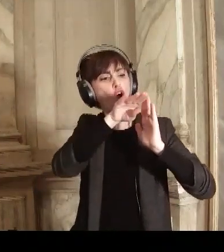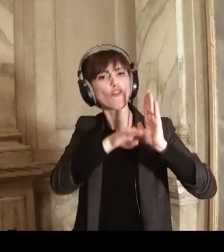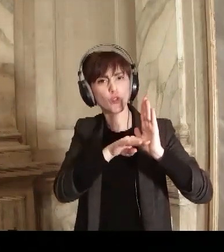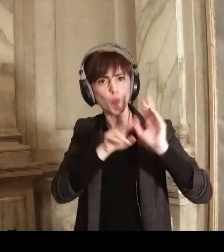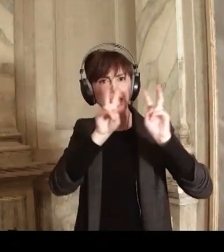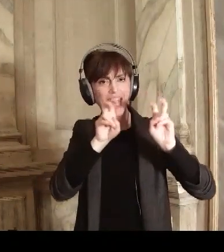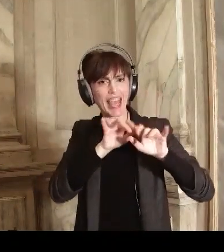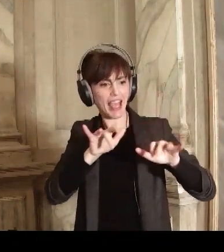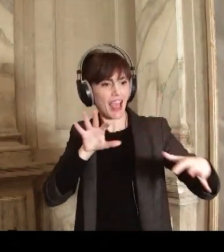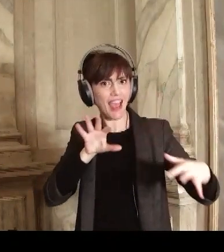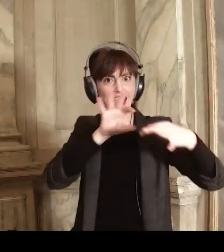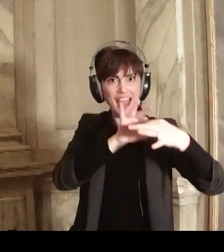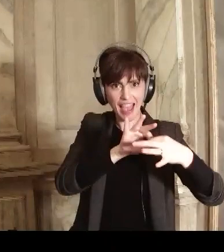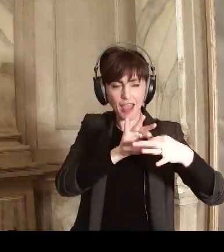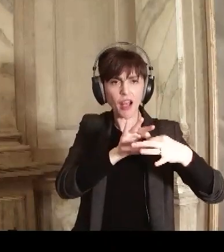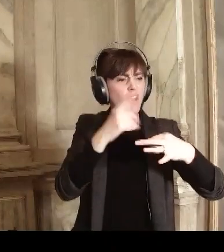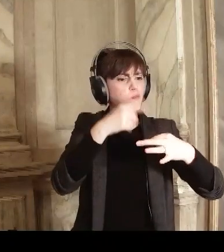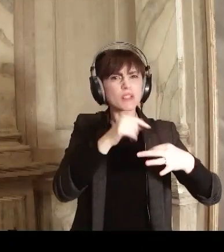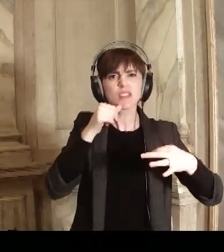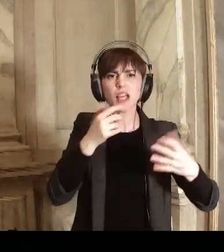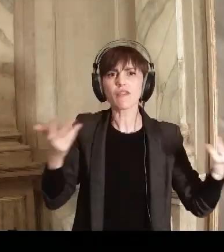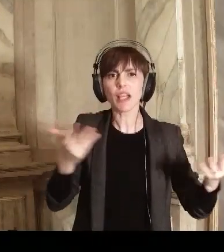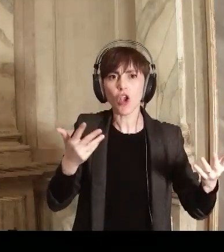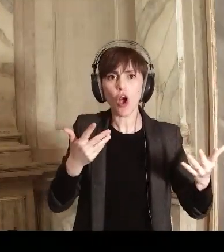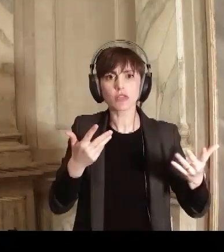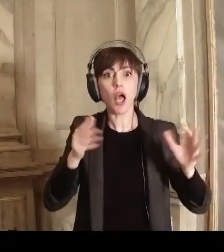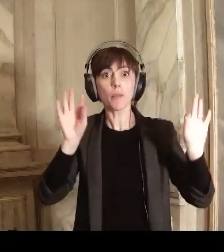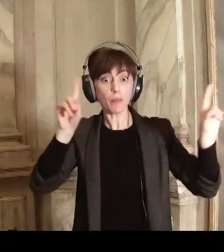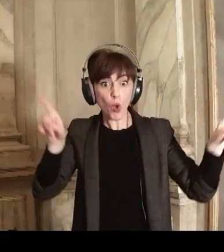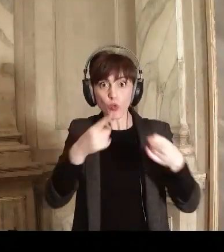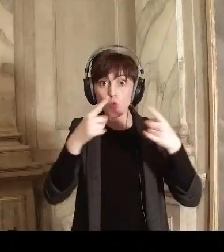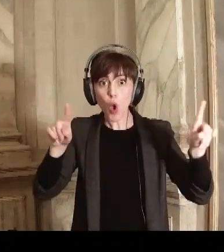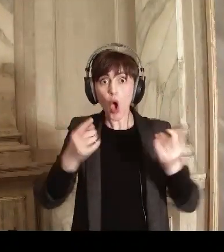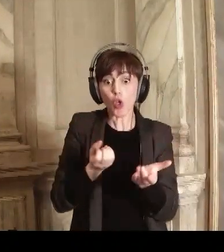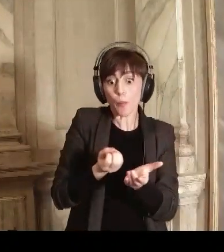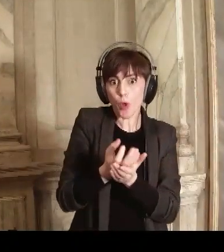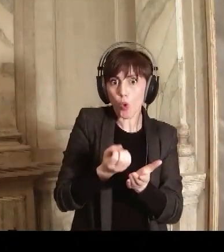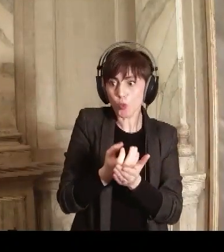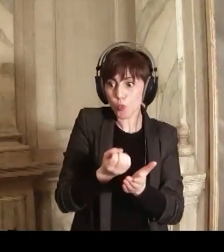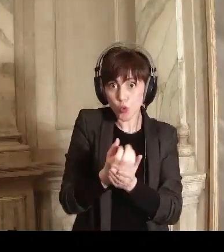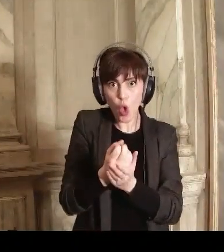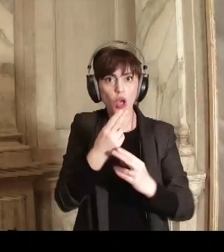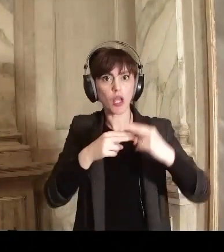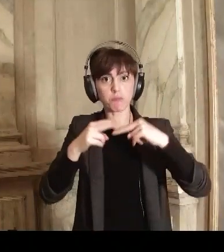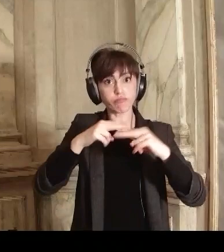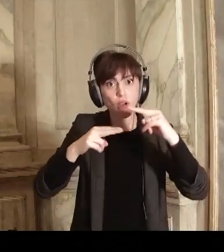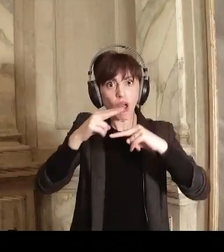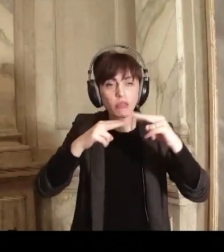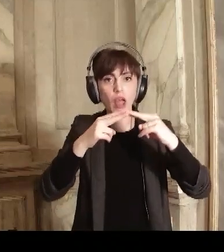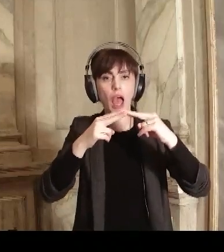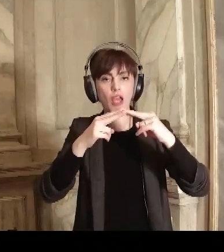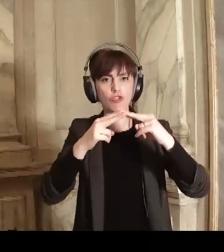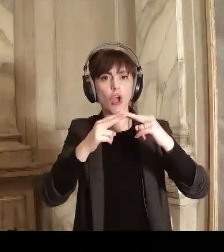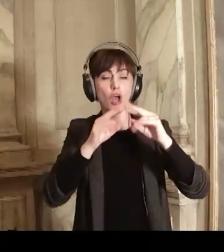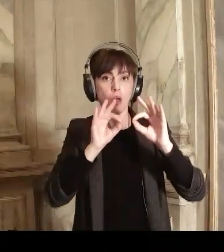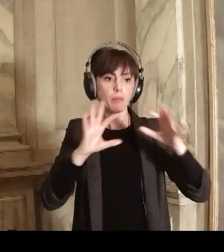e il trattamento del suono in tempo reale e la sintesi di nuovi suoni digitali, ma molto altro, i software Max MSP e Pure